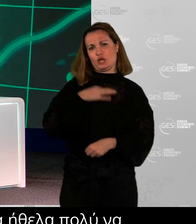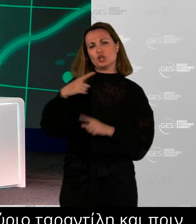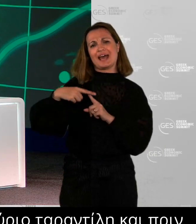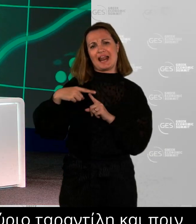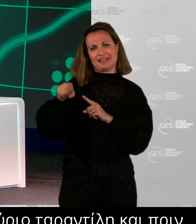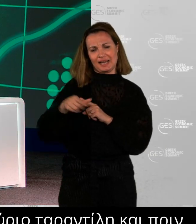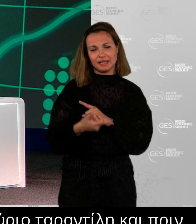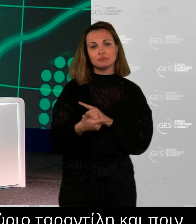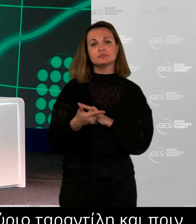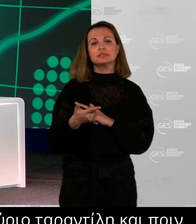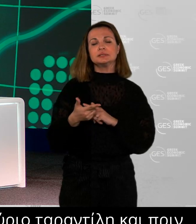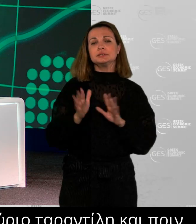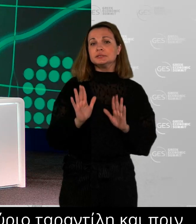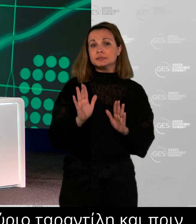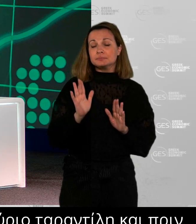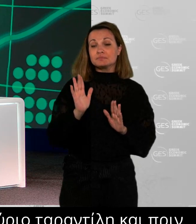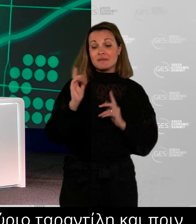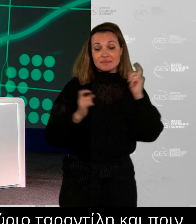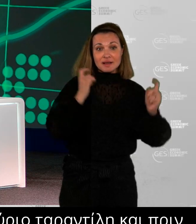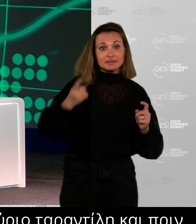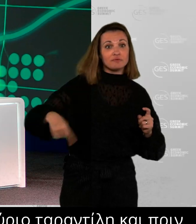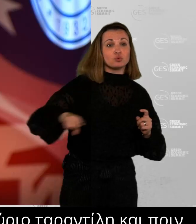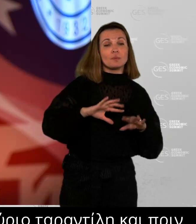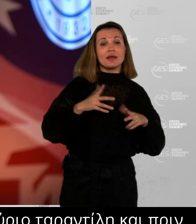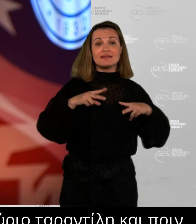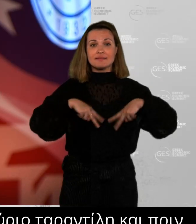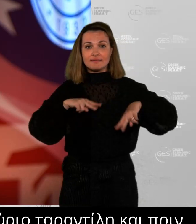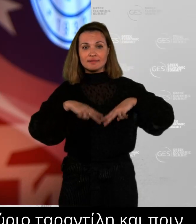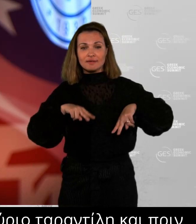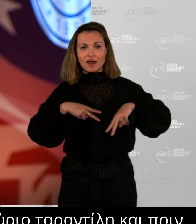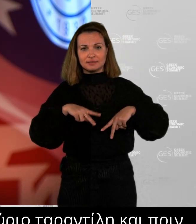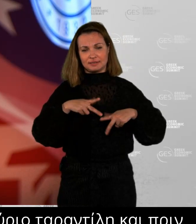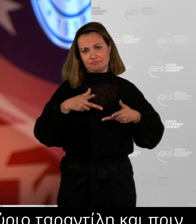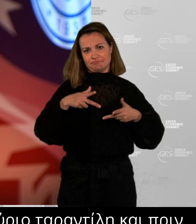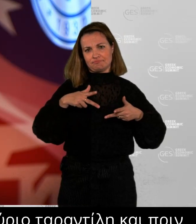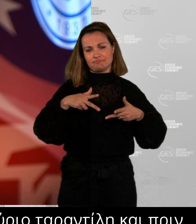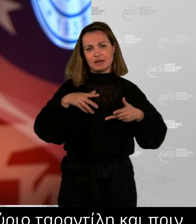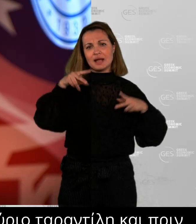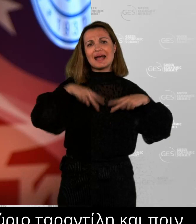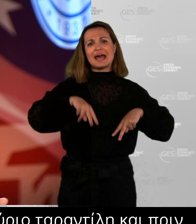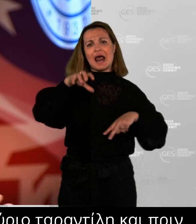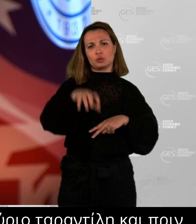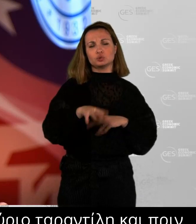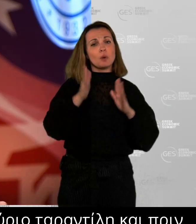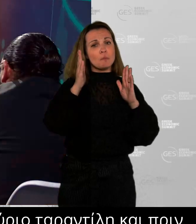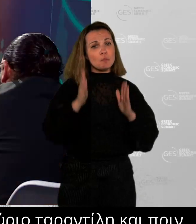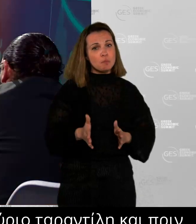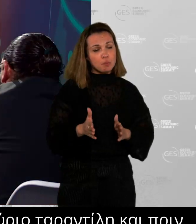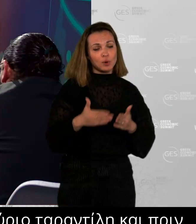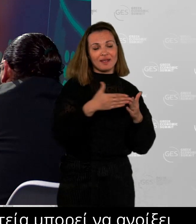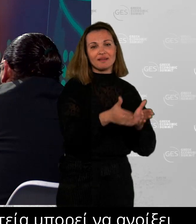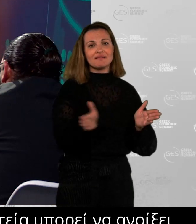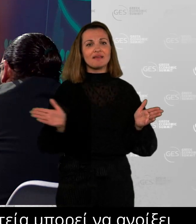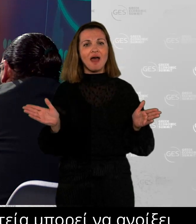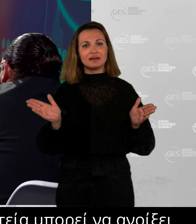εάν και πόσο η πολιτεία μπορεί να ανοίξει το δρόμο προς τα κονδύλια που σχετίζονται με την